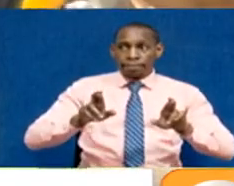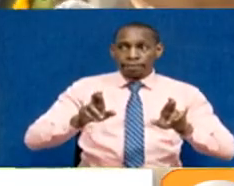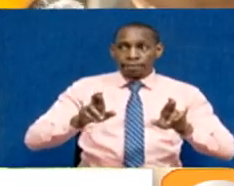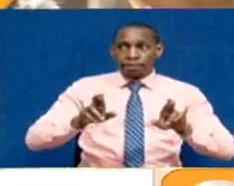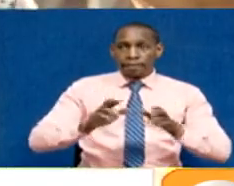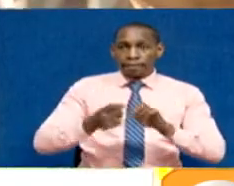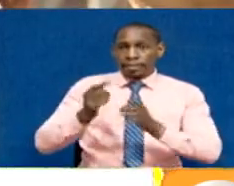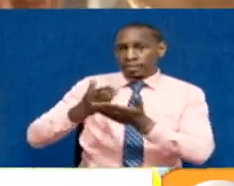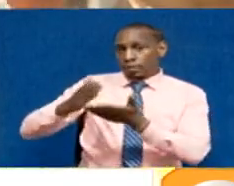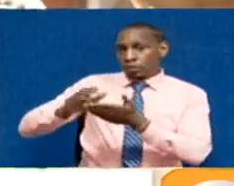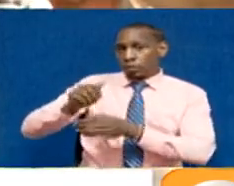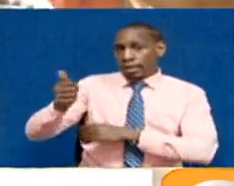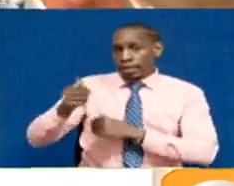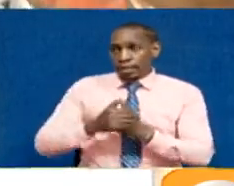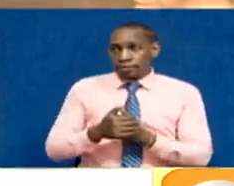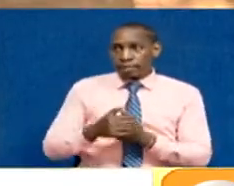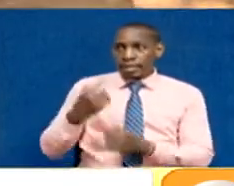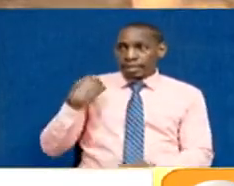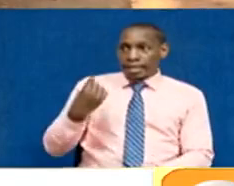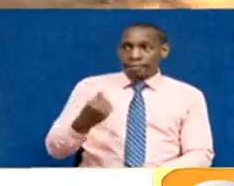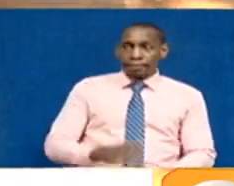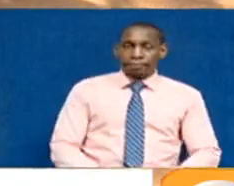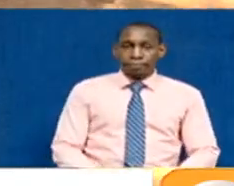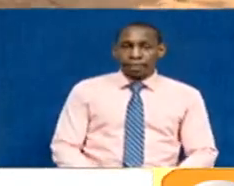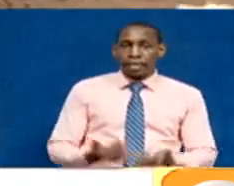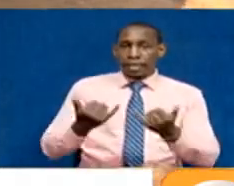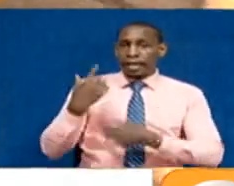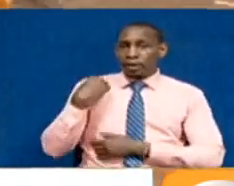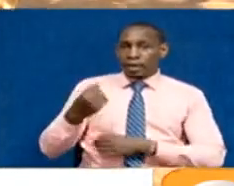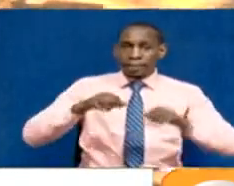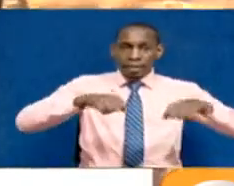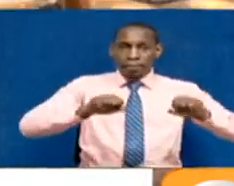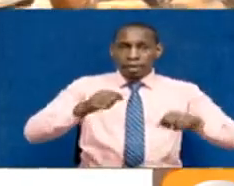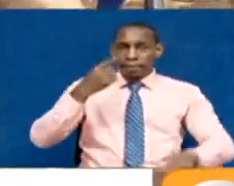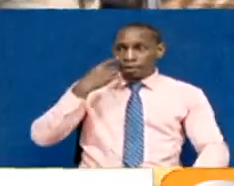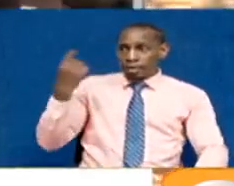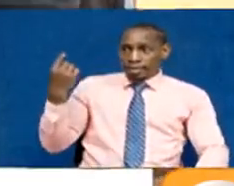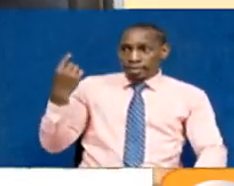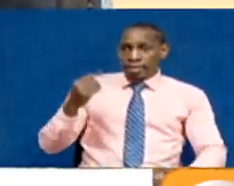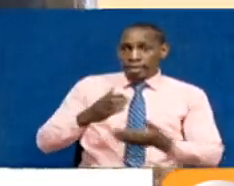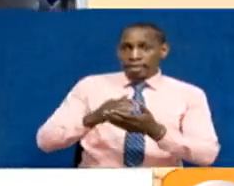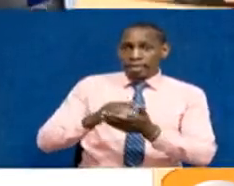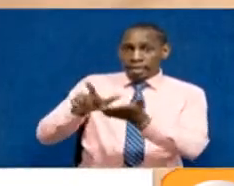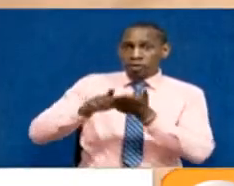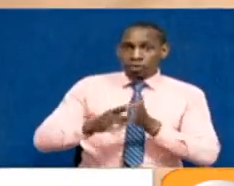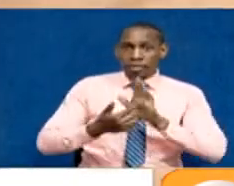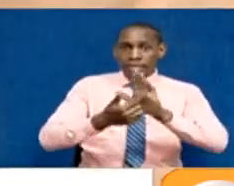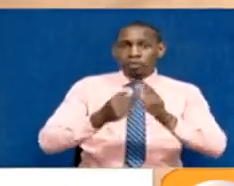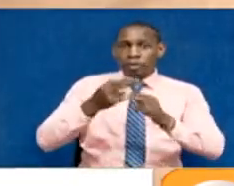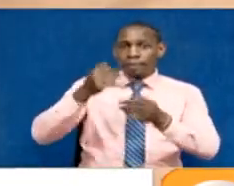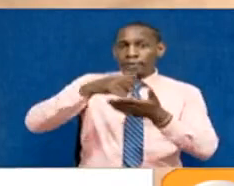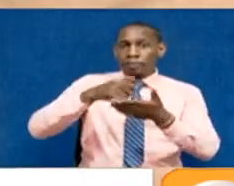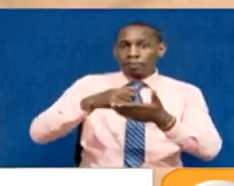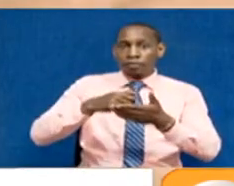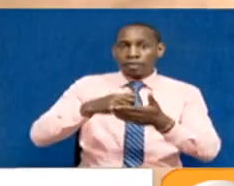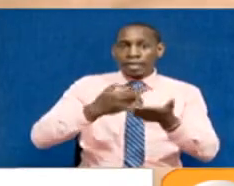nilifanya current kwa mtu, the number sasa. Kwa vile nambari yake kwenye pikipiki yake ni ya kuazimwa, kodi hiyo itaonyesha jina husika